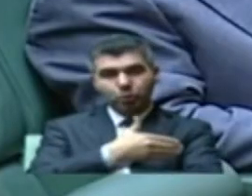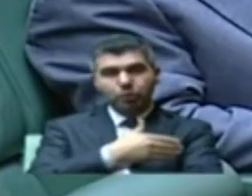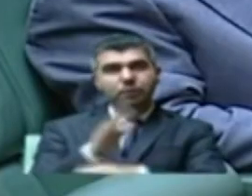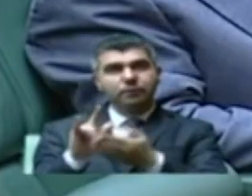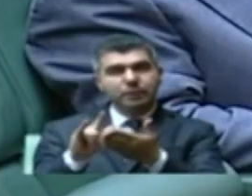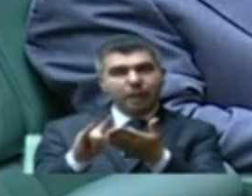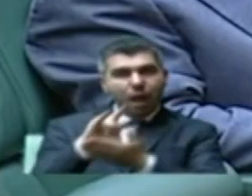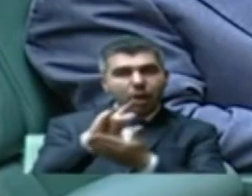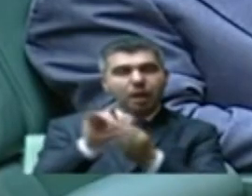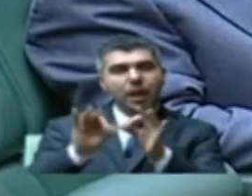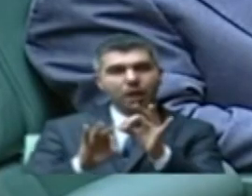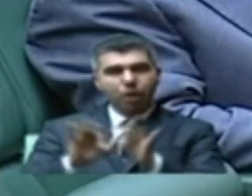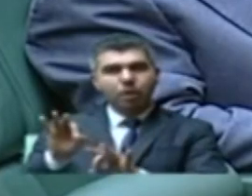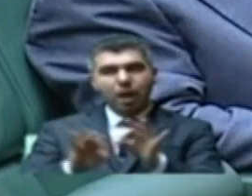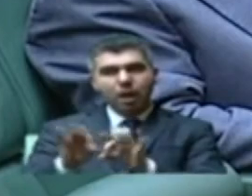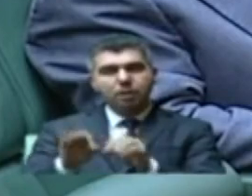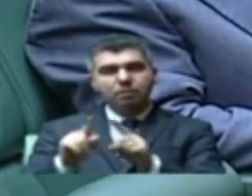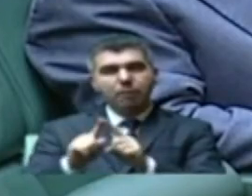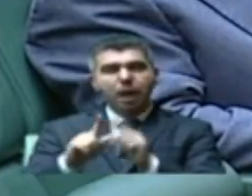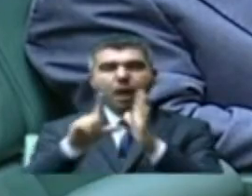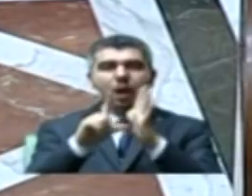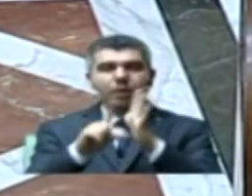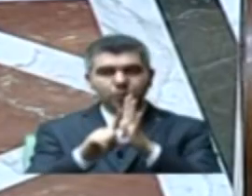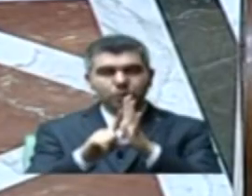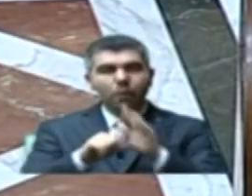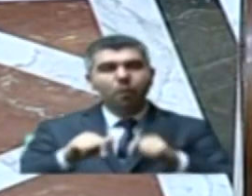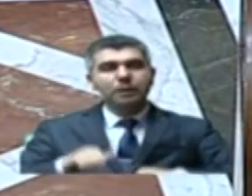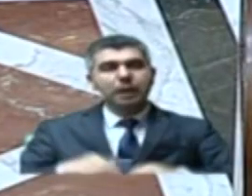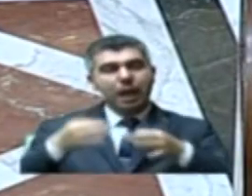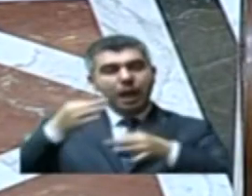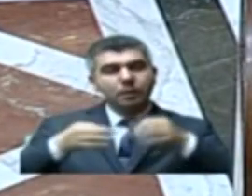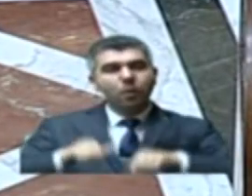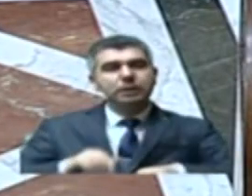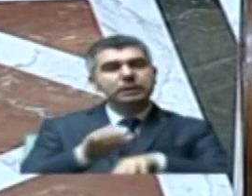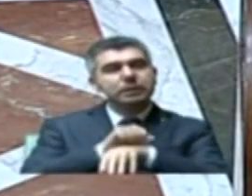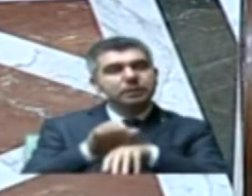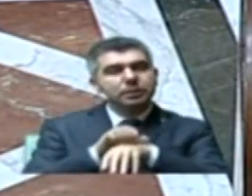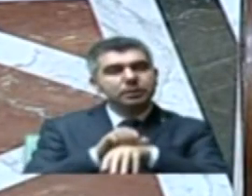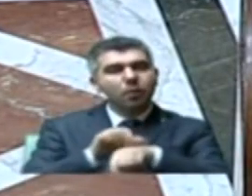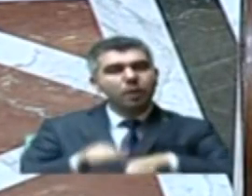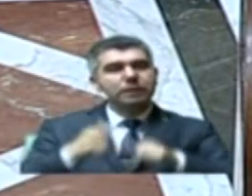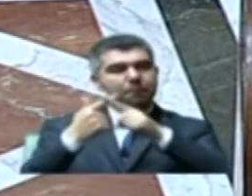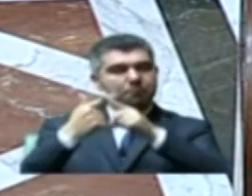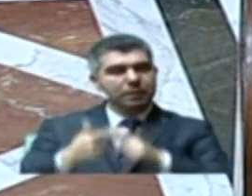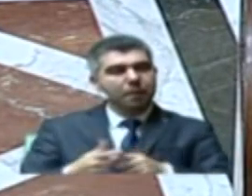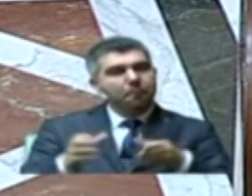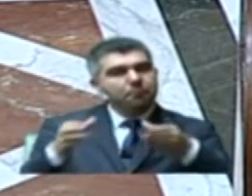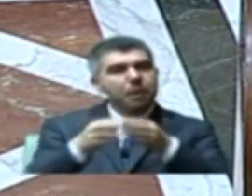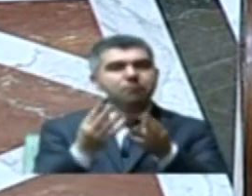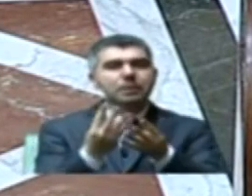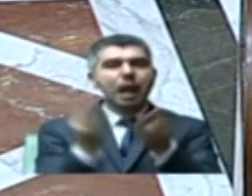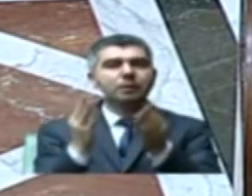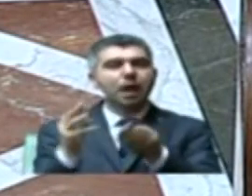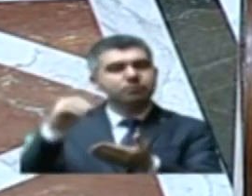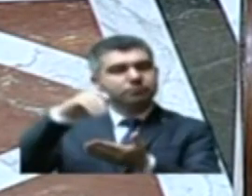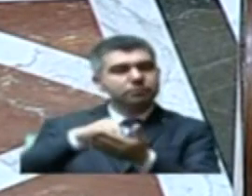للحدود وفق إجراءات ضبطت بمنشور مشترك بين وزير العدل ووزير الداخلية ووزير الاقتصاد الوطني بتاريخ